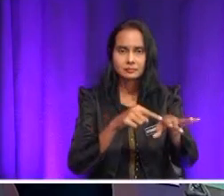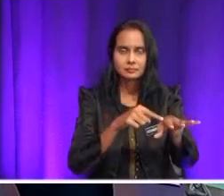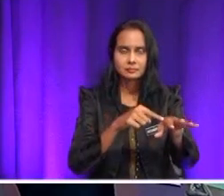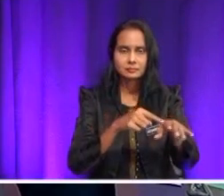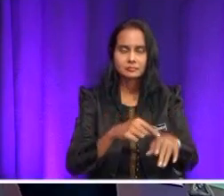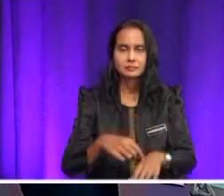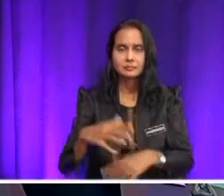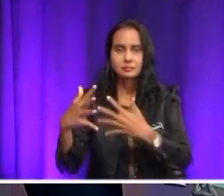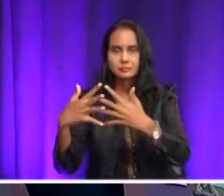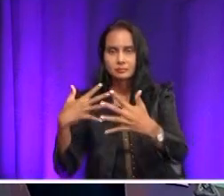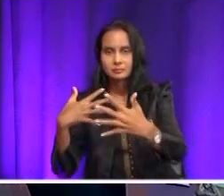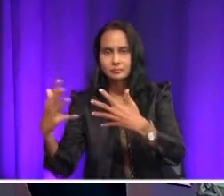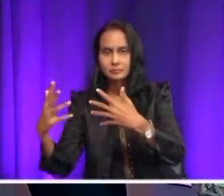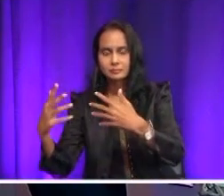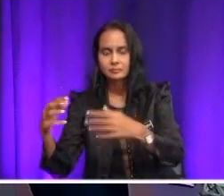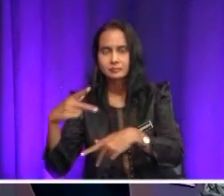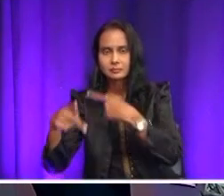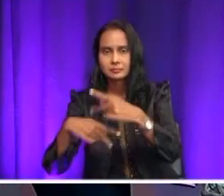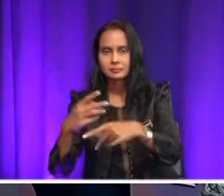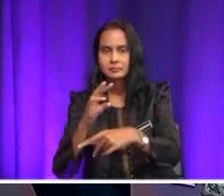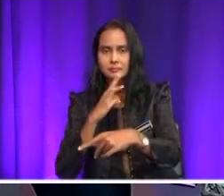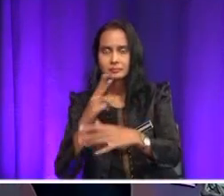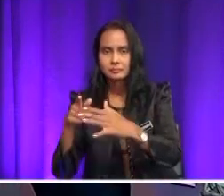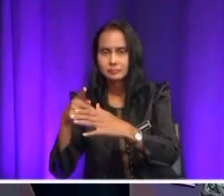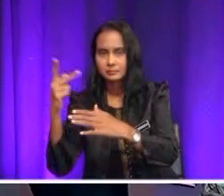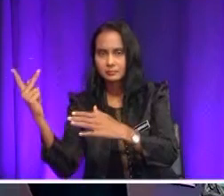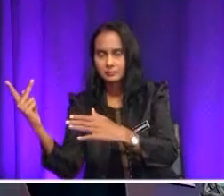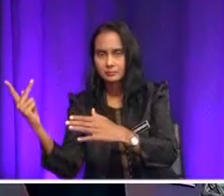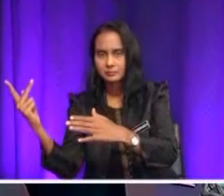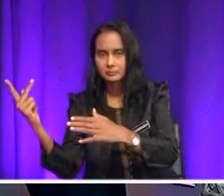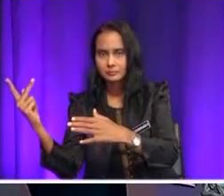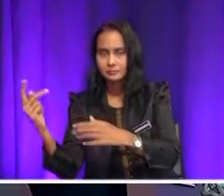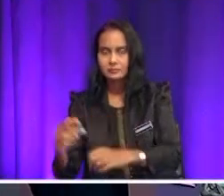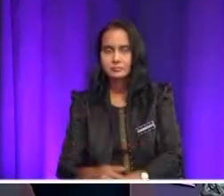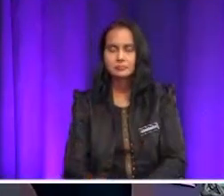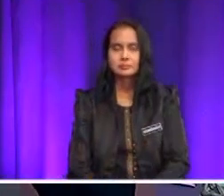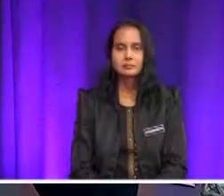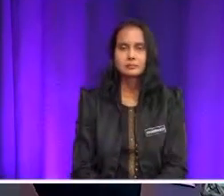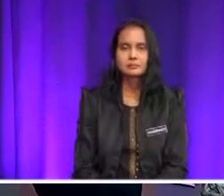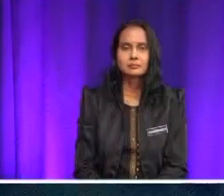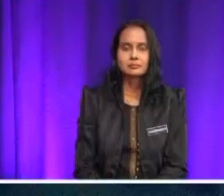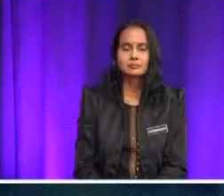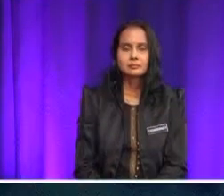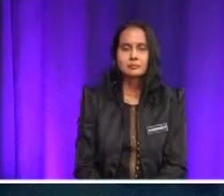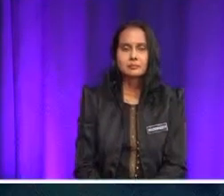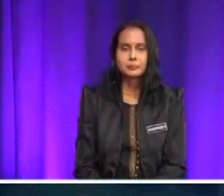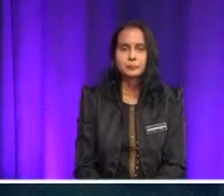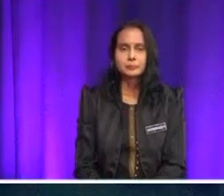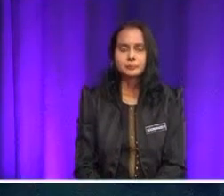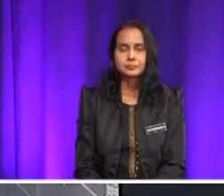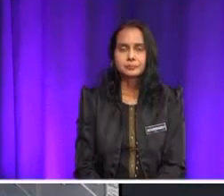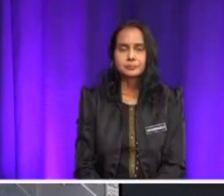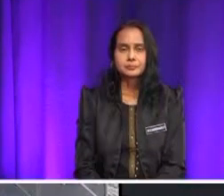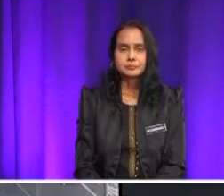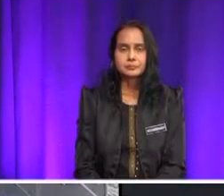proses air keluar pada tumbuhan daripada tumbuhan ke osmosfera Oke baik jadi